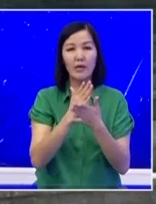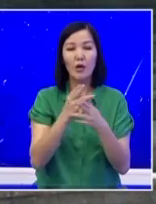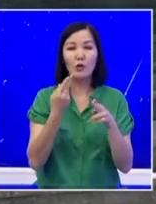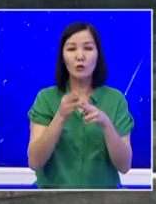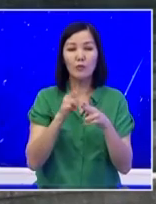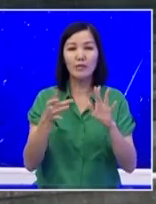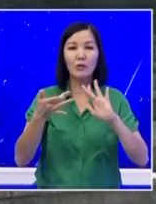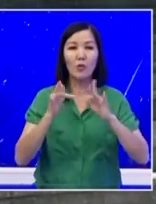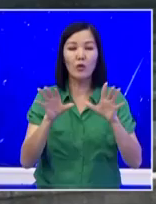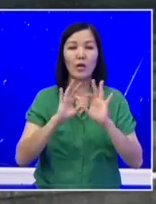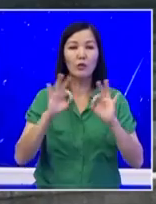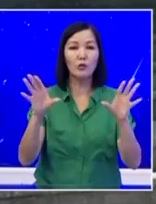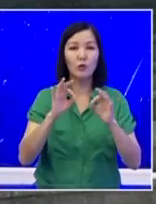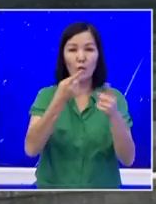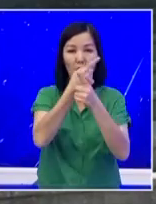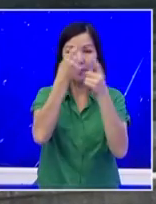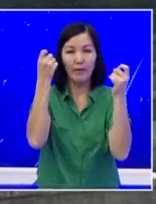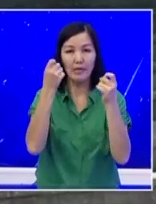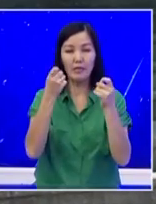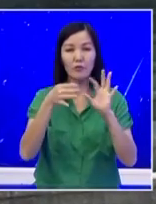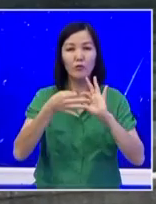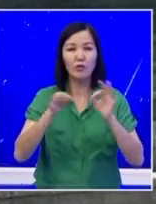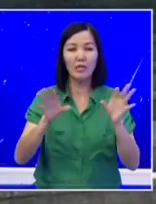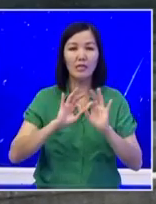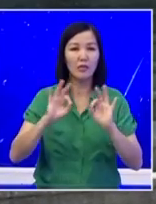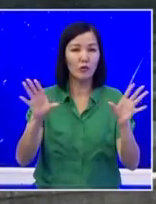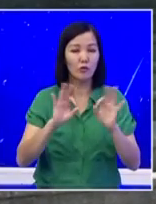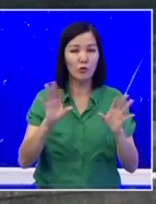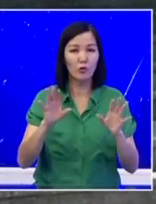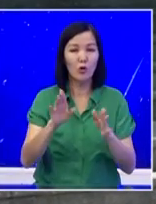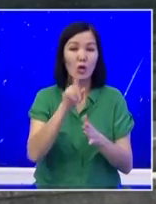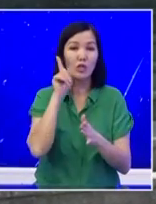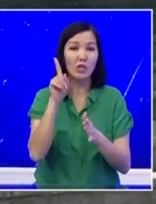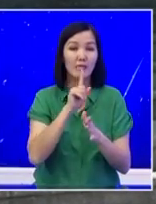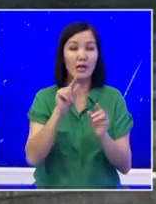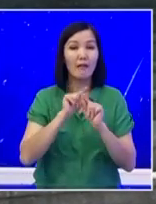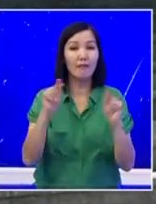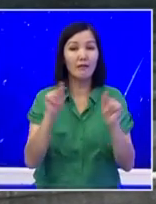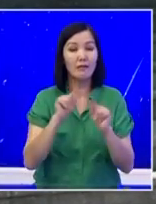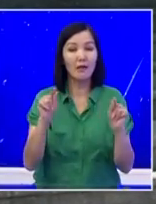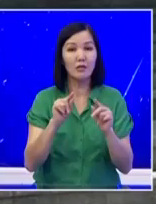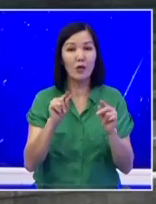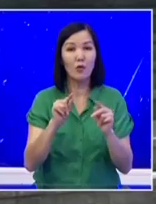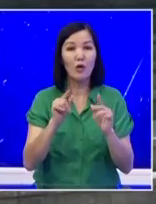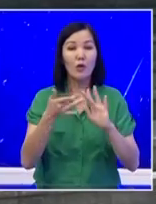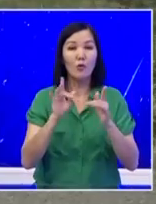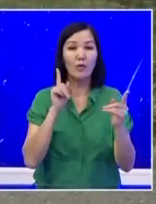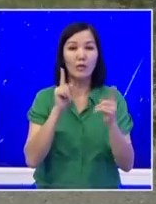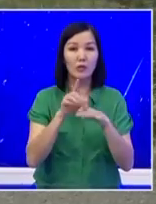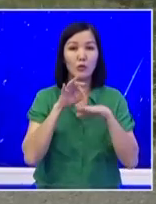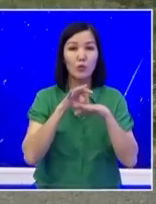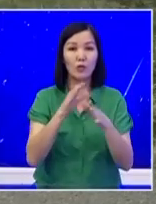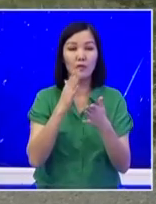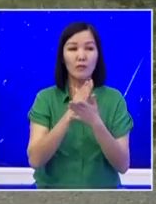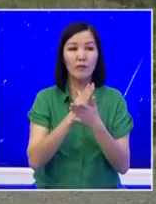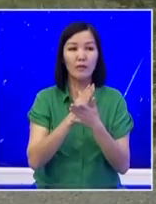онлайн түсіндіру, ақпараттандыру және де жан-жалықты кеңес беру жастар арасында осындай онлайн кездесулер ұйымдастырылып жатыр. Көк